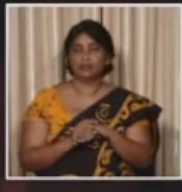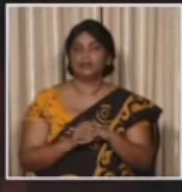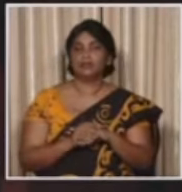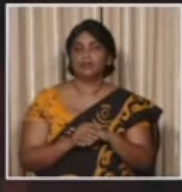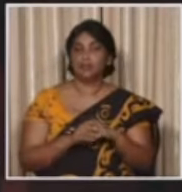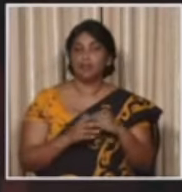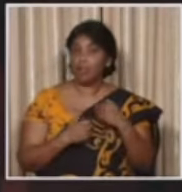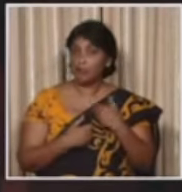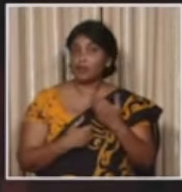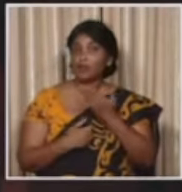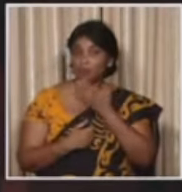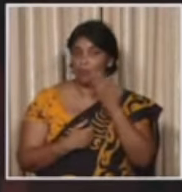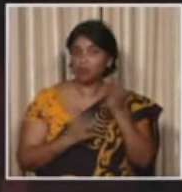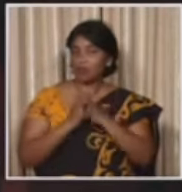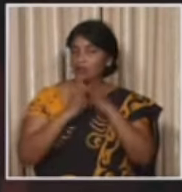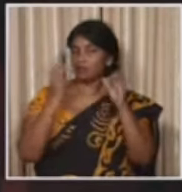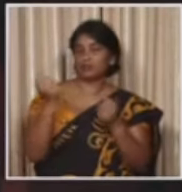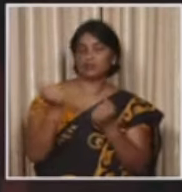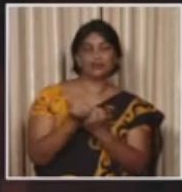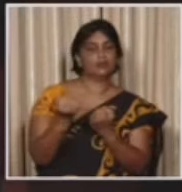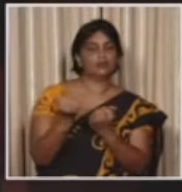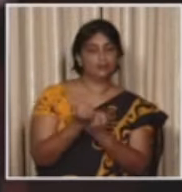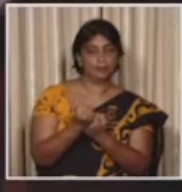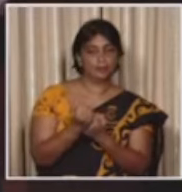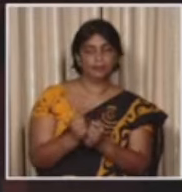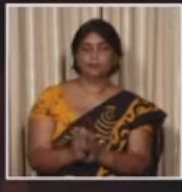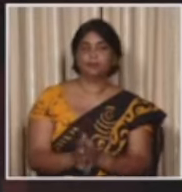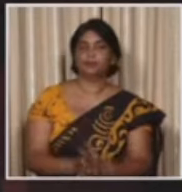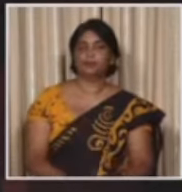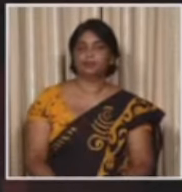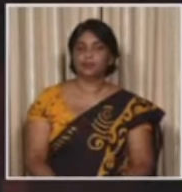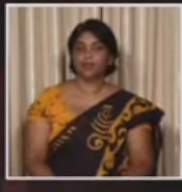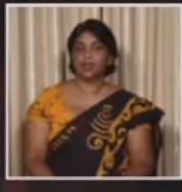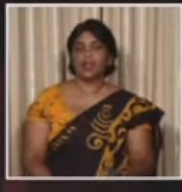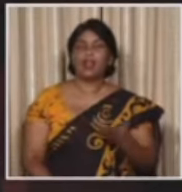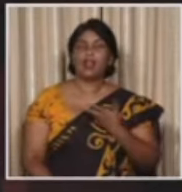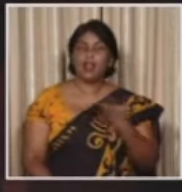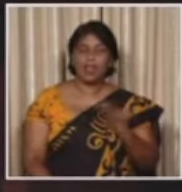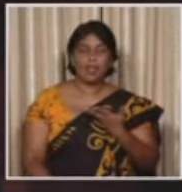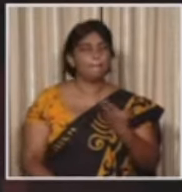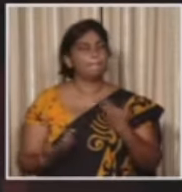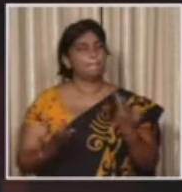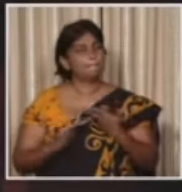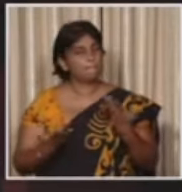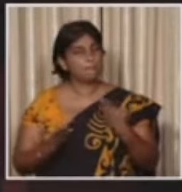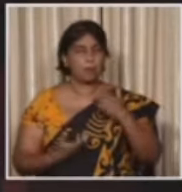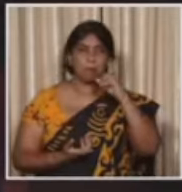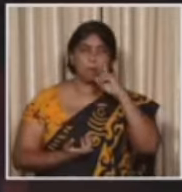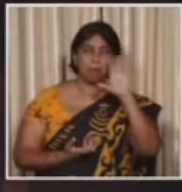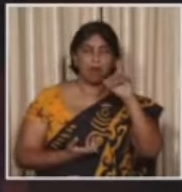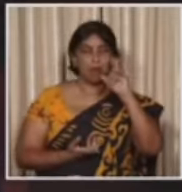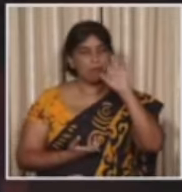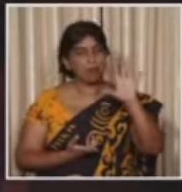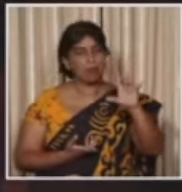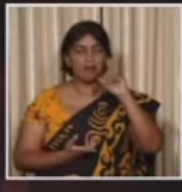අපිටත් පුළුවන් වුණා ලොකු දායකත්වයක් ලබා දෙන්න. නැහැයි බැහැයි බලමුයි කියපු